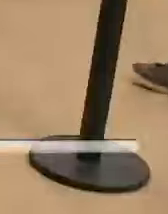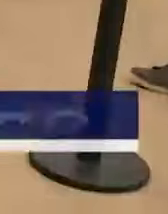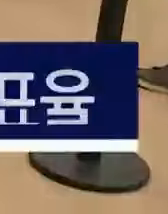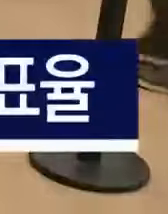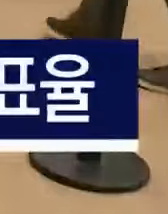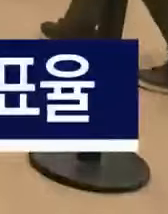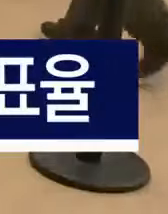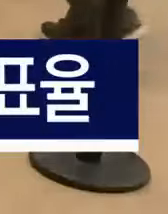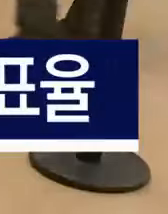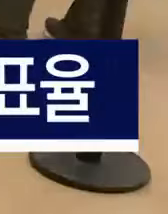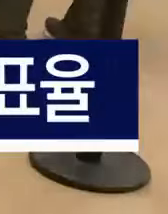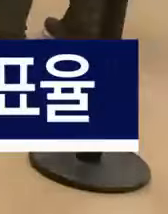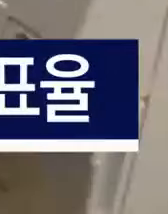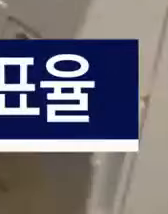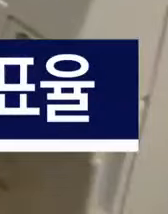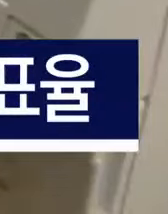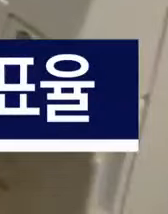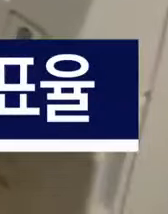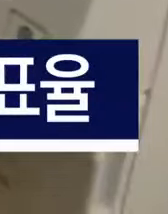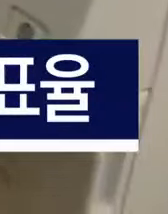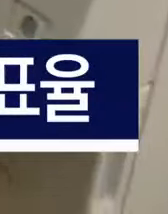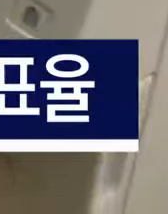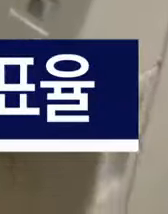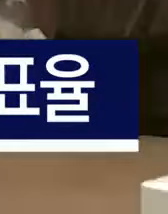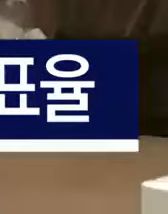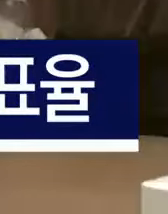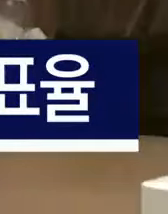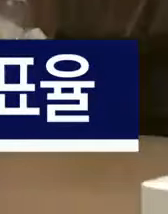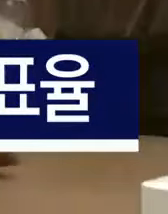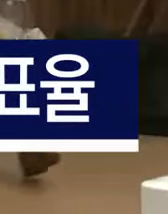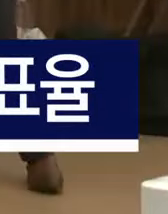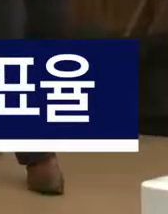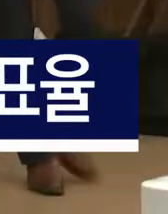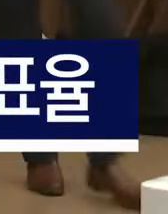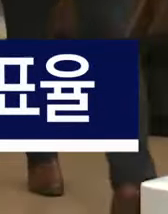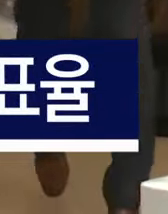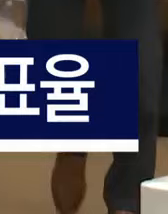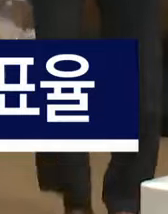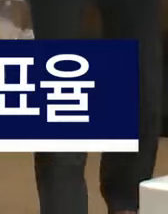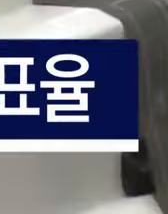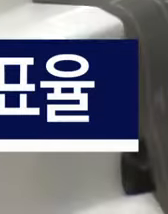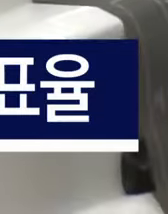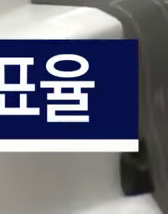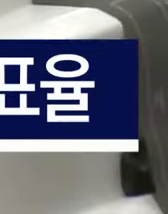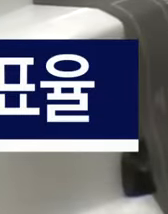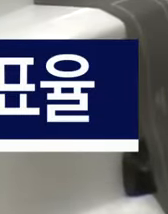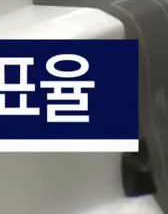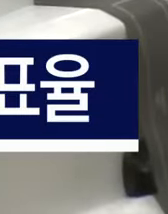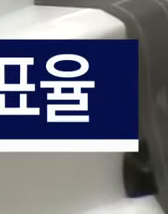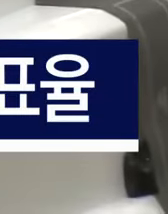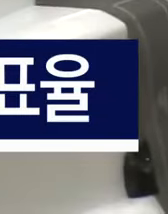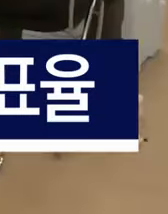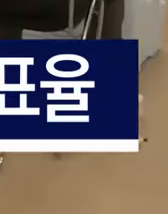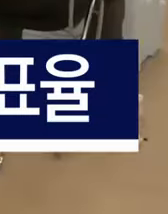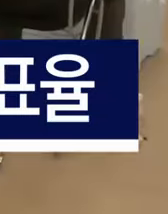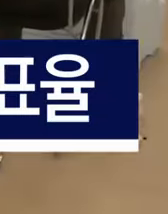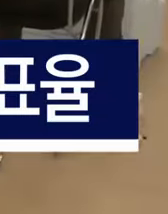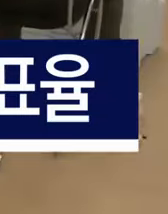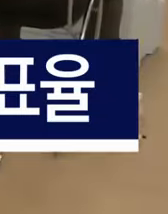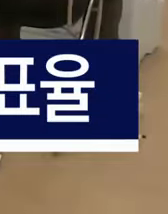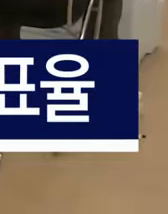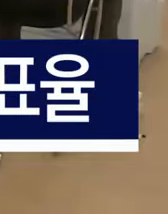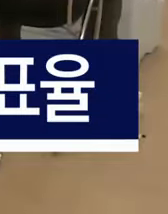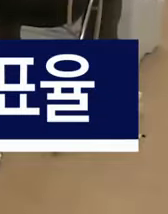평가했습니다 광수와 곡성군수 재선거 사전투표 날들은 이른 아침부터 투표소로 밝기를